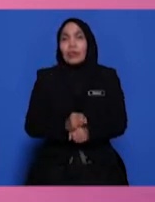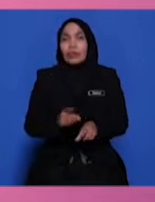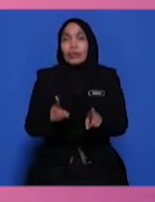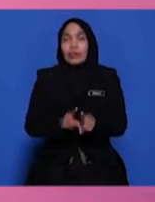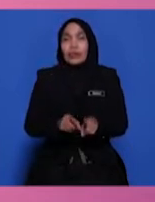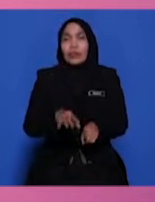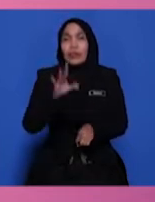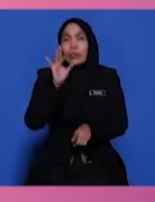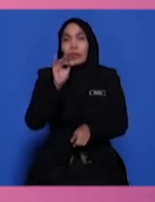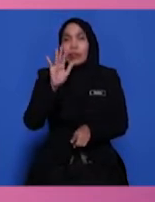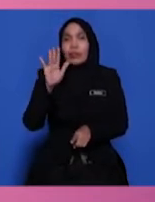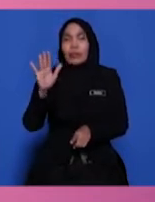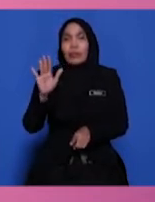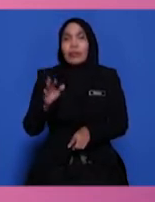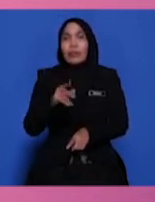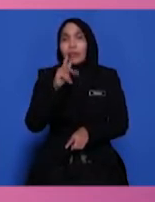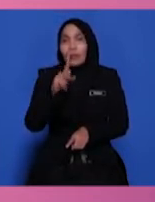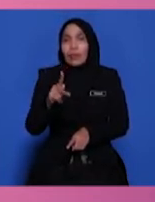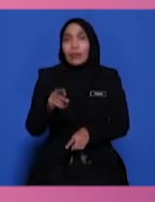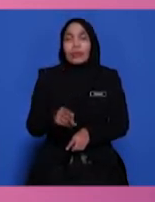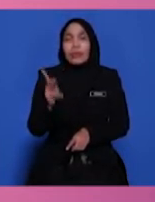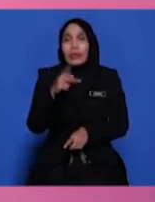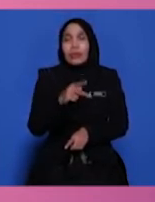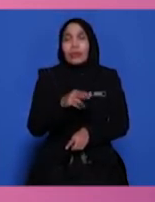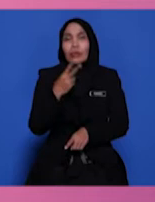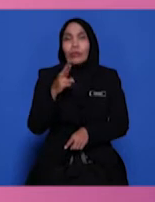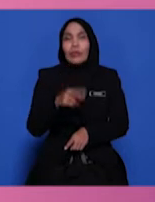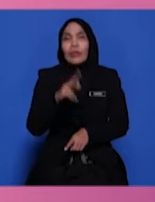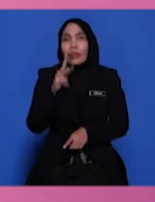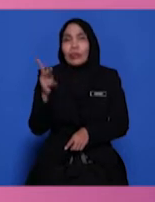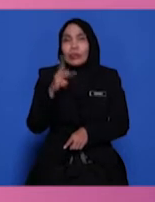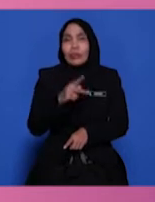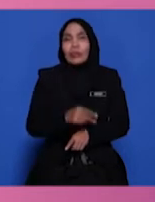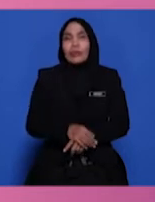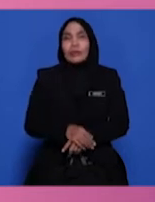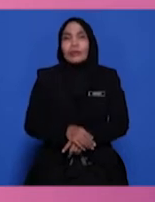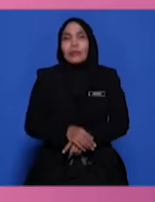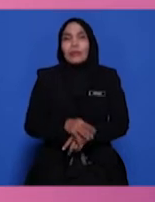RM855 darab dengan 12 darab dengan 18 tahun sama dengan